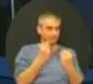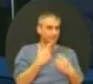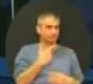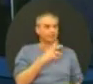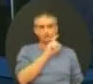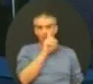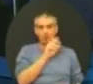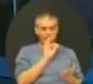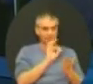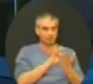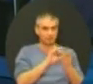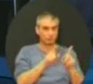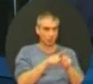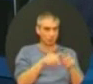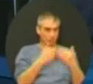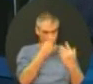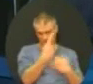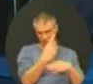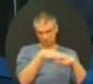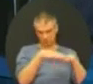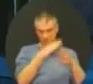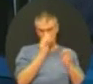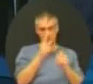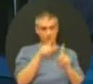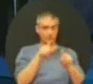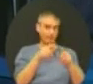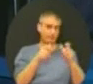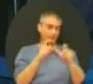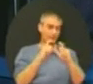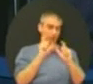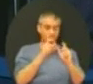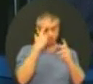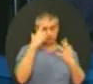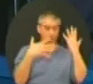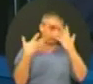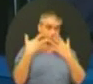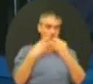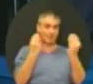משהו... יכול להיות באותו בוקר, אתה עורך דין גם. אתה יודע, אנשים לפעמים מאבדים את זה.